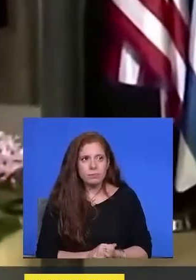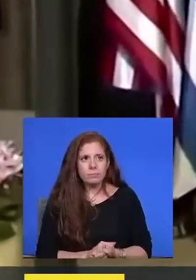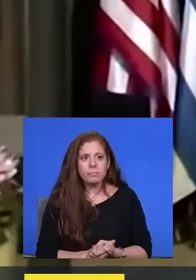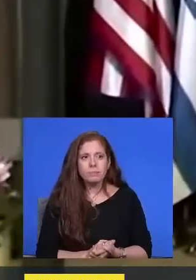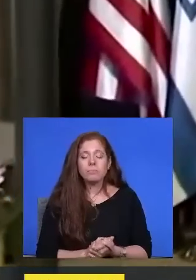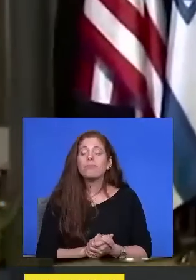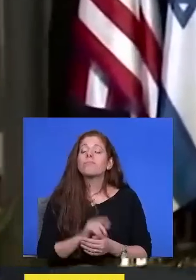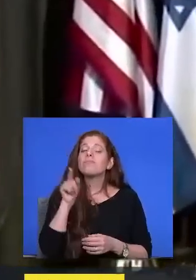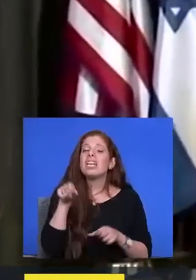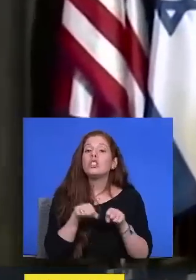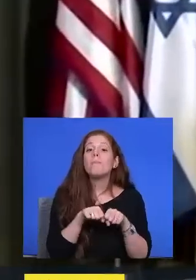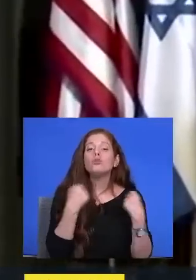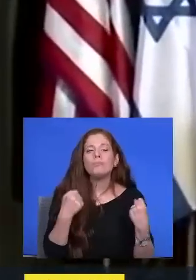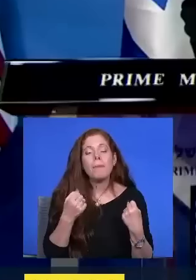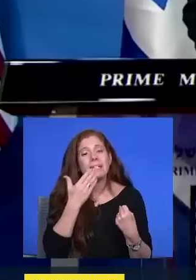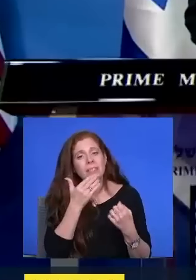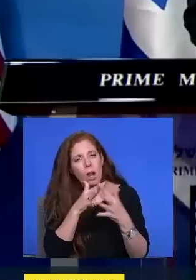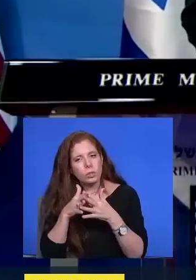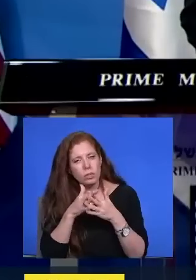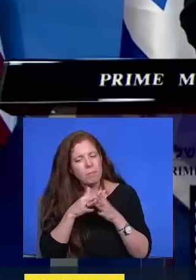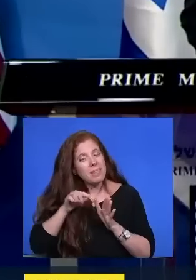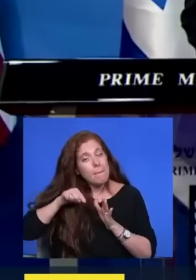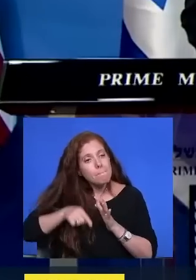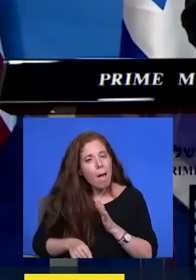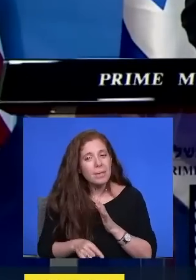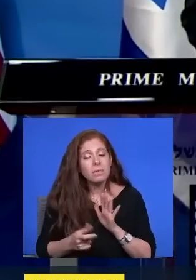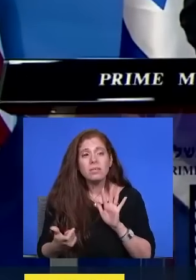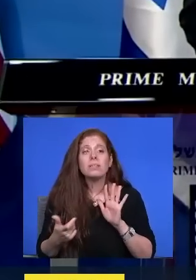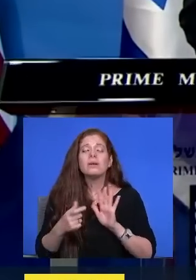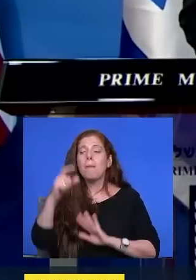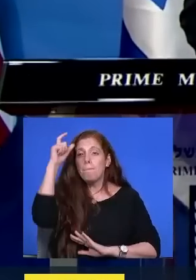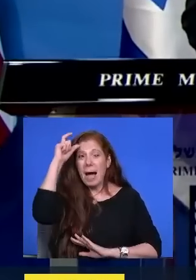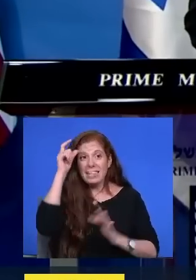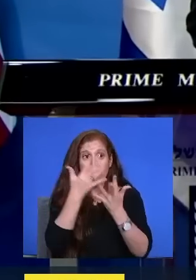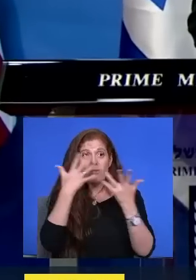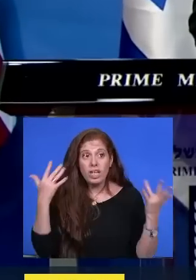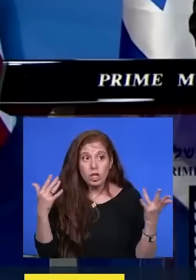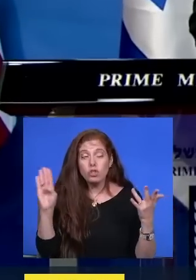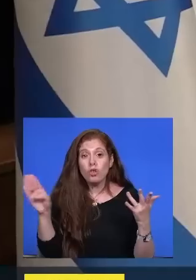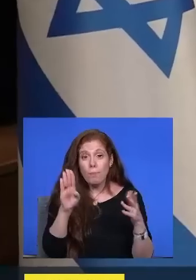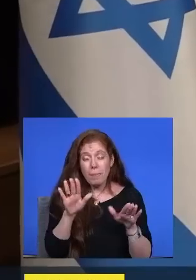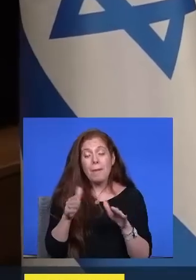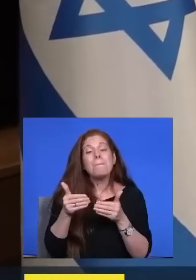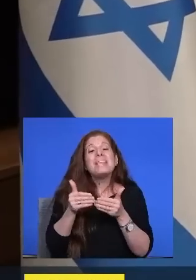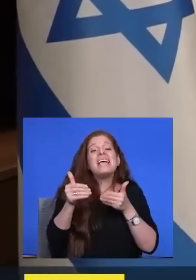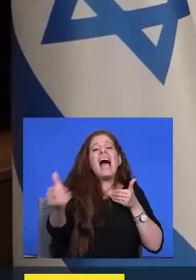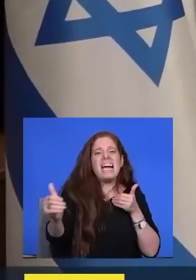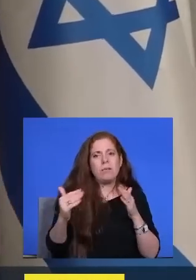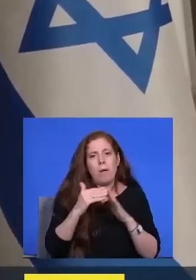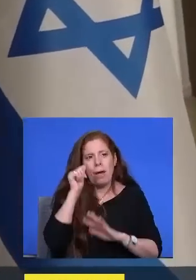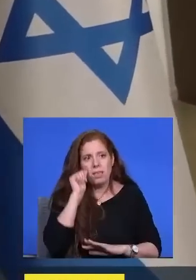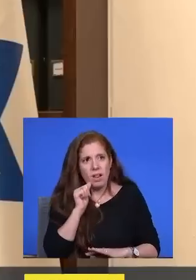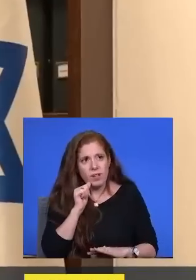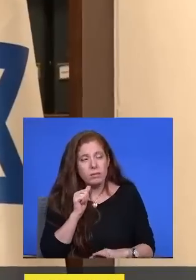כאשר משבר בין ישראל לארצות הברית מעמיק, והנשיא ביידן מבהיר כי נתניהו מתרחק מהבית הלבן, שלום ראש המלל.